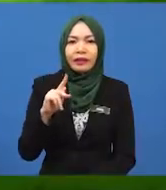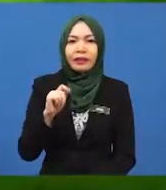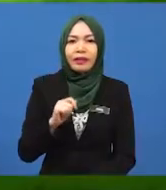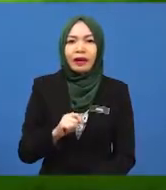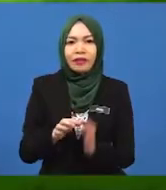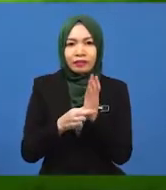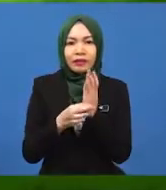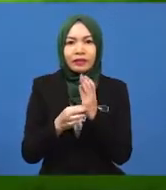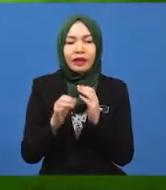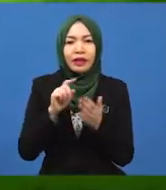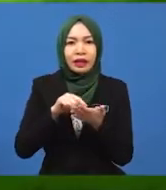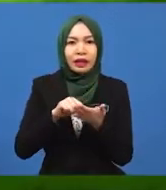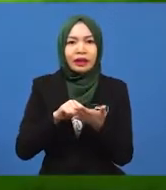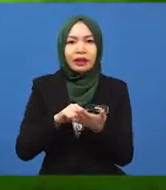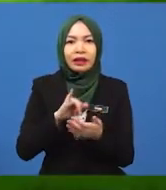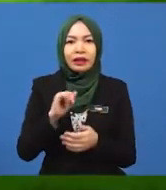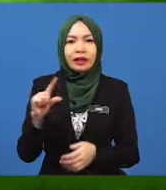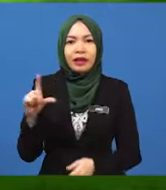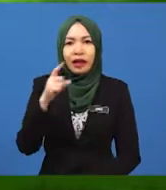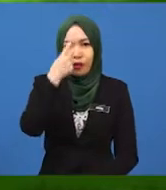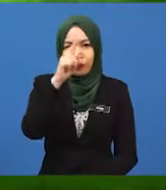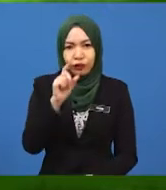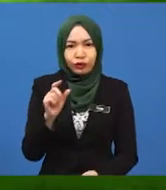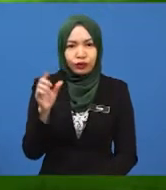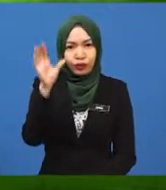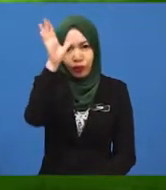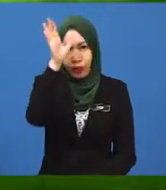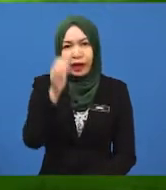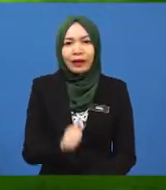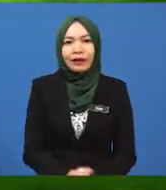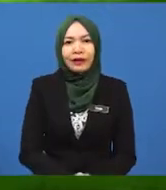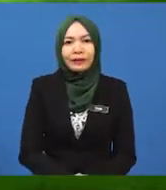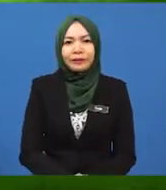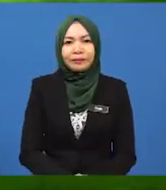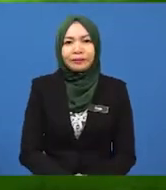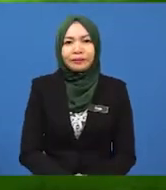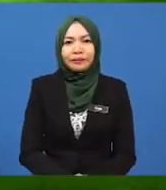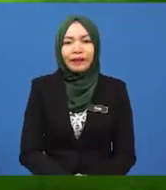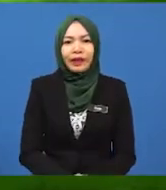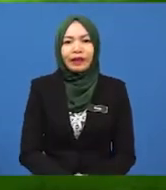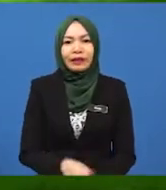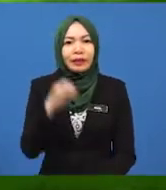apakah frasa yang digunakan dalam ayat tersebut sebagai predikat?